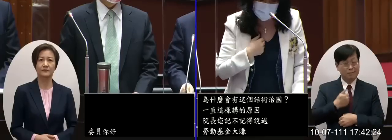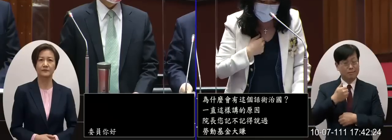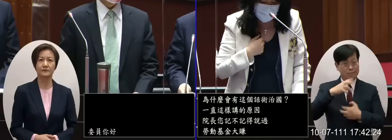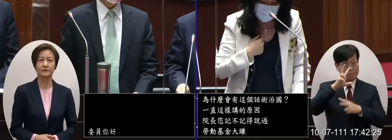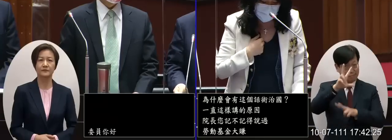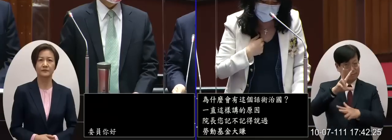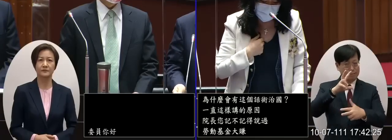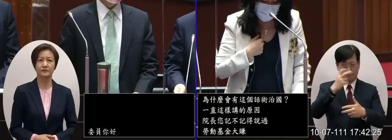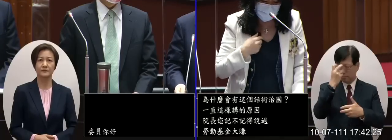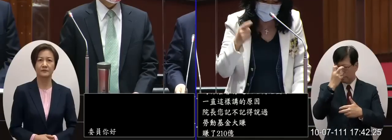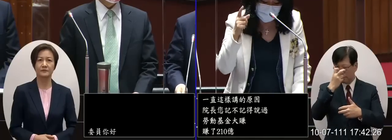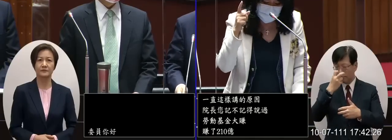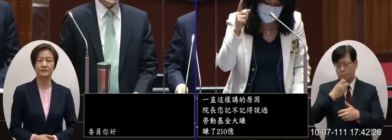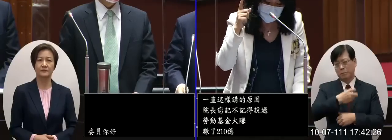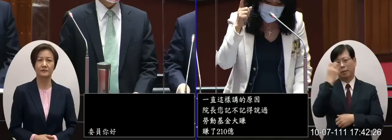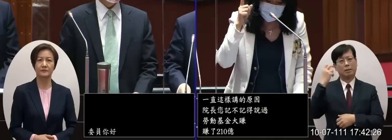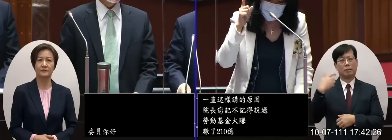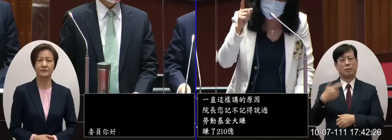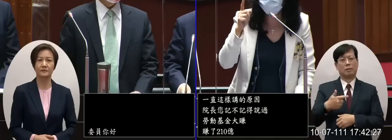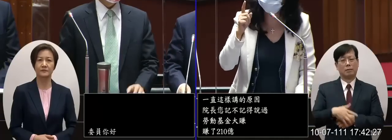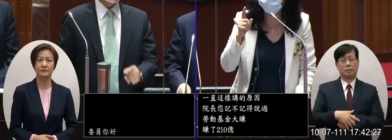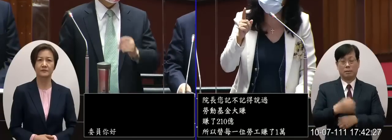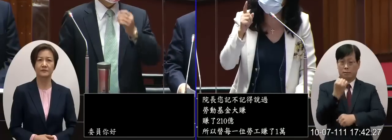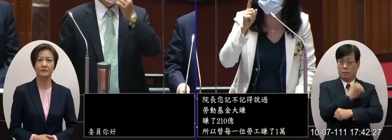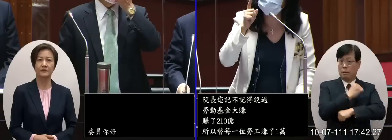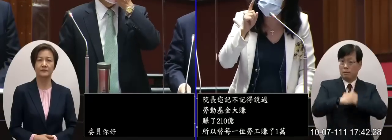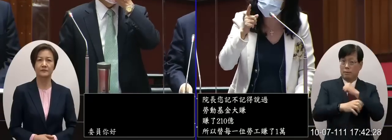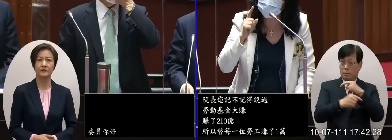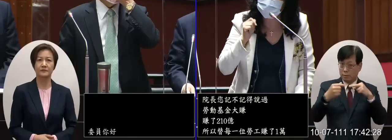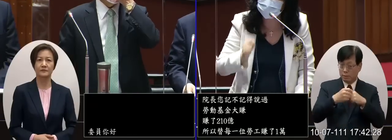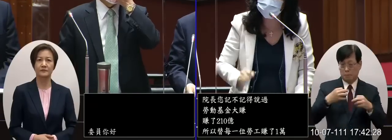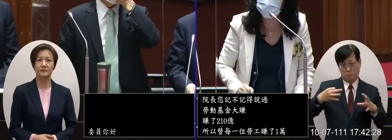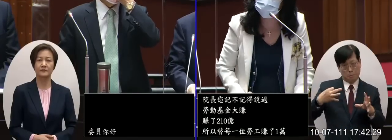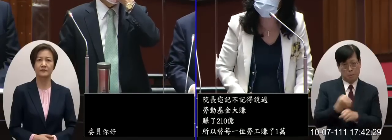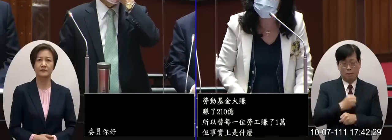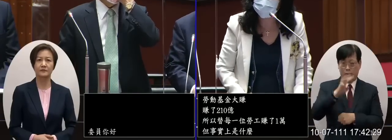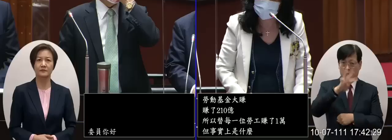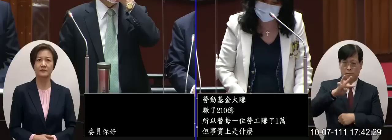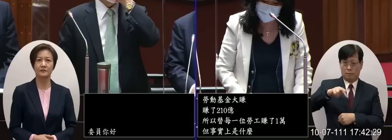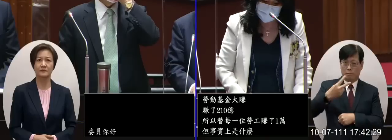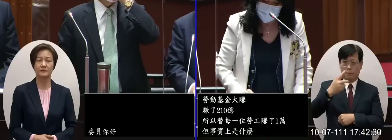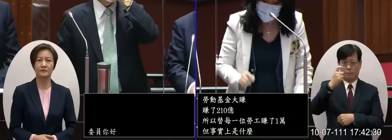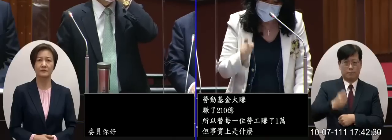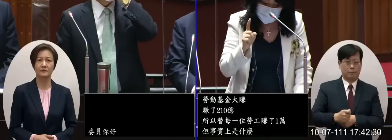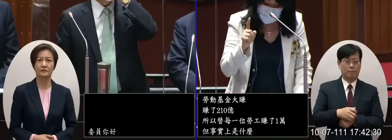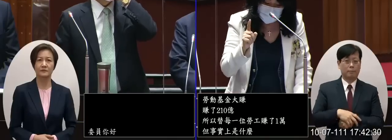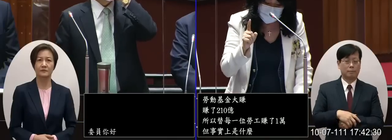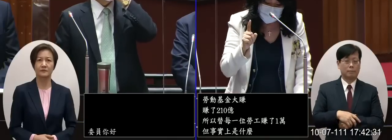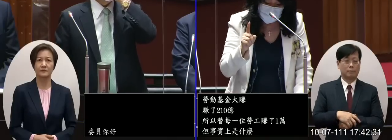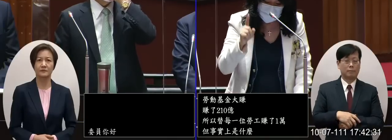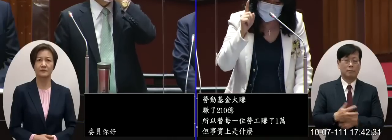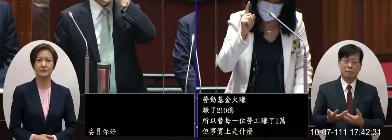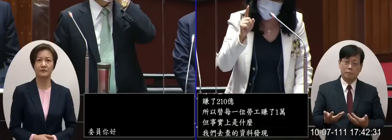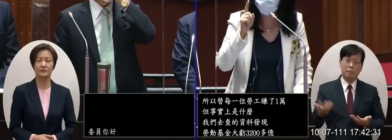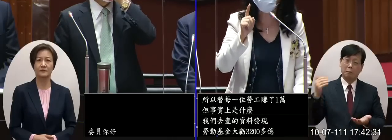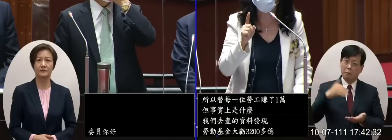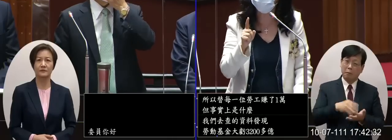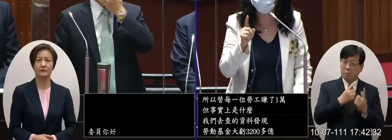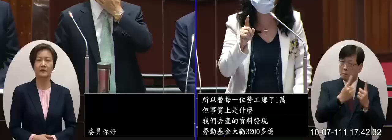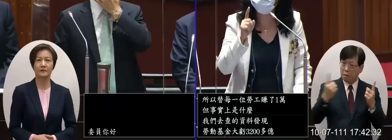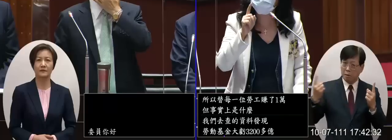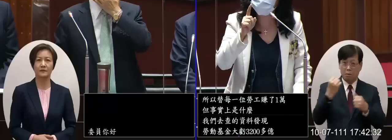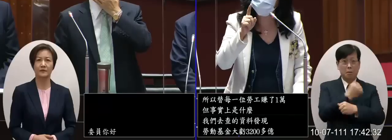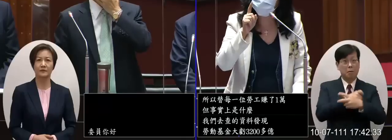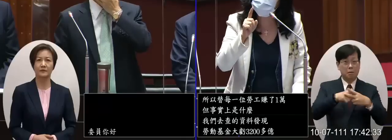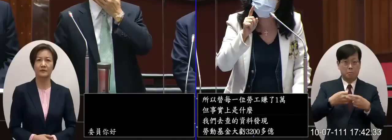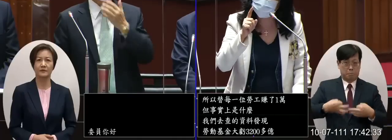什么？我们去查的资料呢，发现劳动基金大亏了3200多亿，所以呢，它是每一位劳